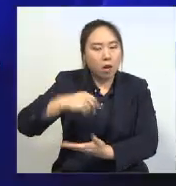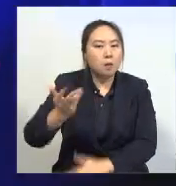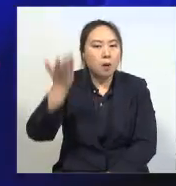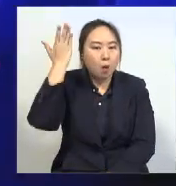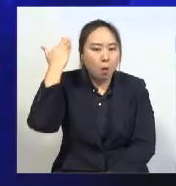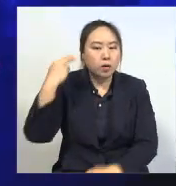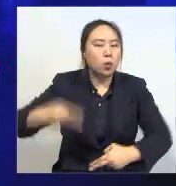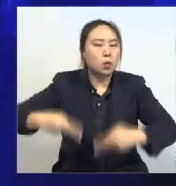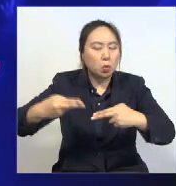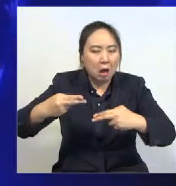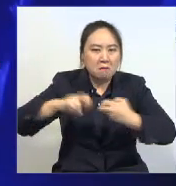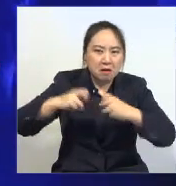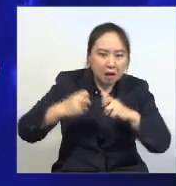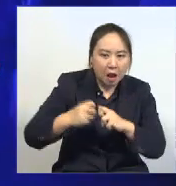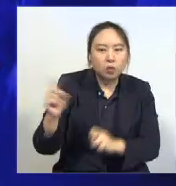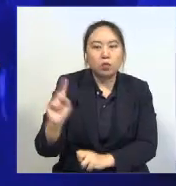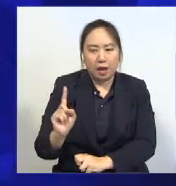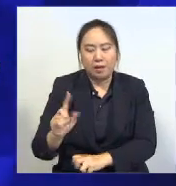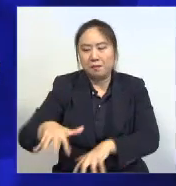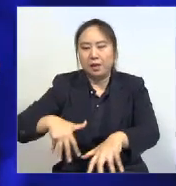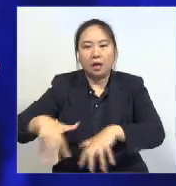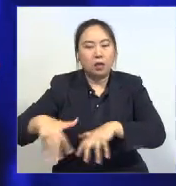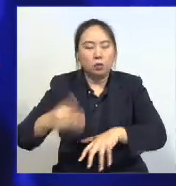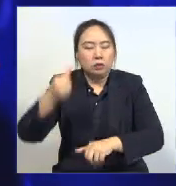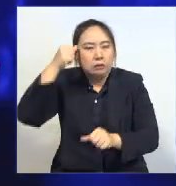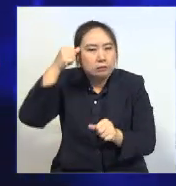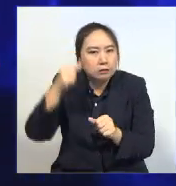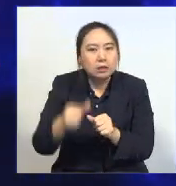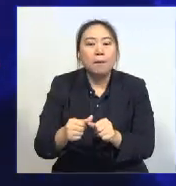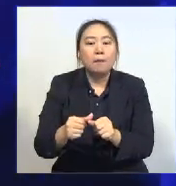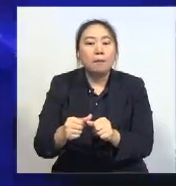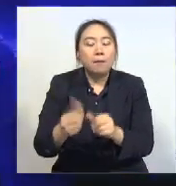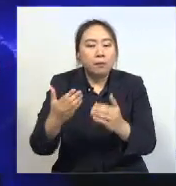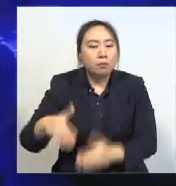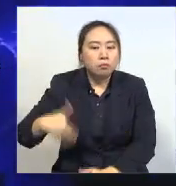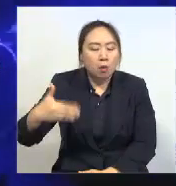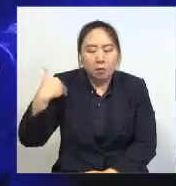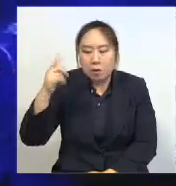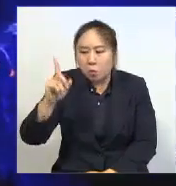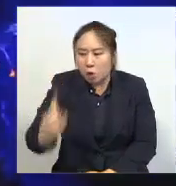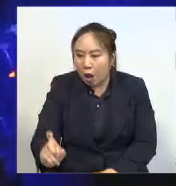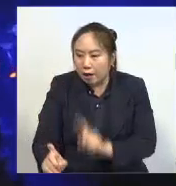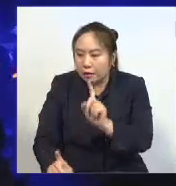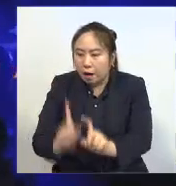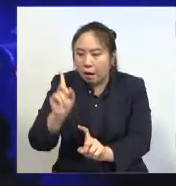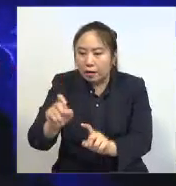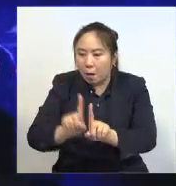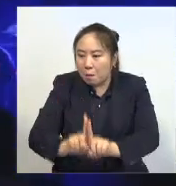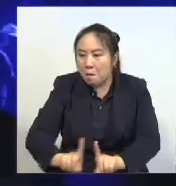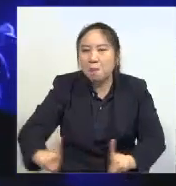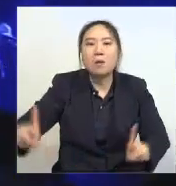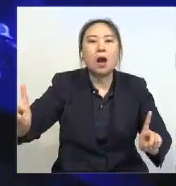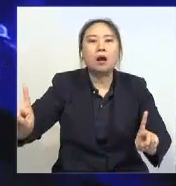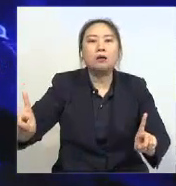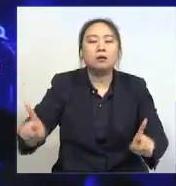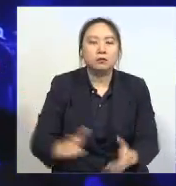ารุณของสงครามที่มวลมนุษยชาติไม่อาจลืมเลือนนำมาซึ่งความสูญเสียความพลัดพรากที่ไม่อาจประเมินค่า